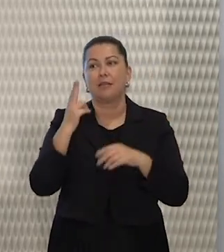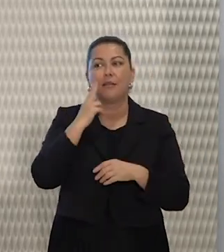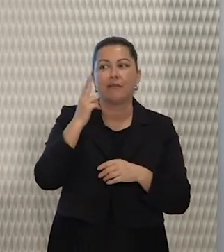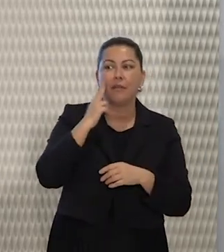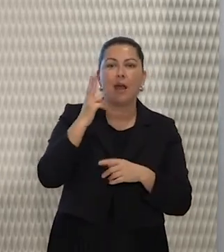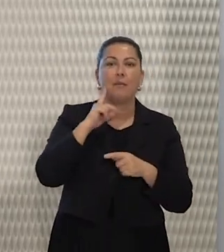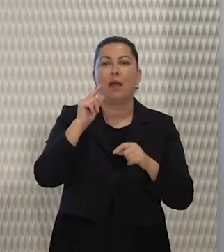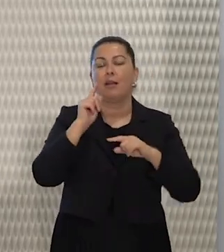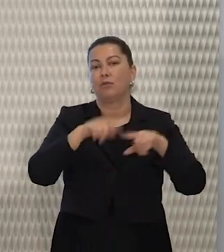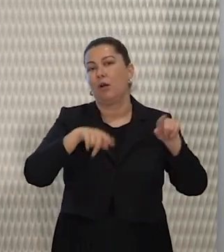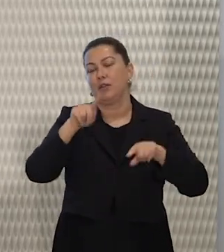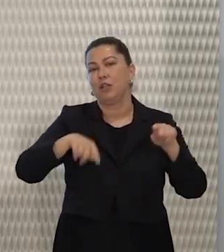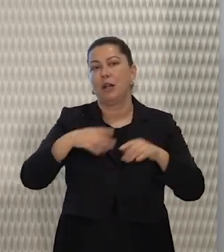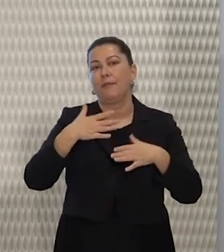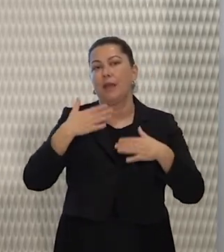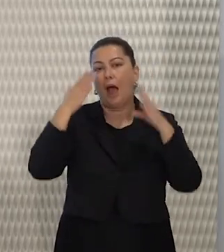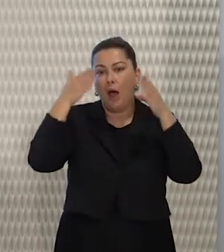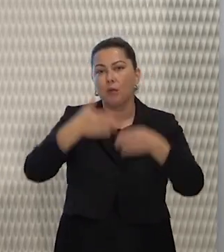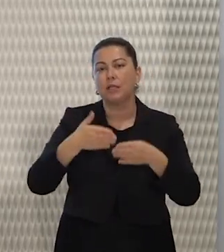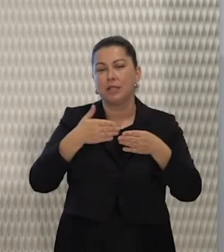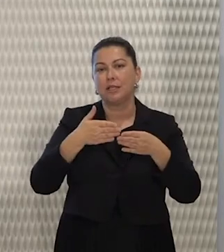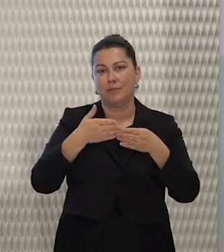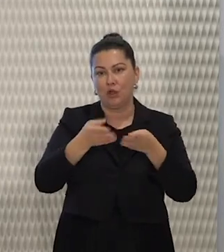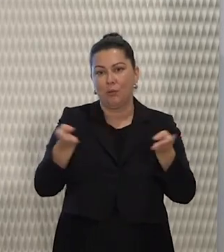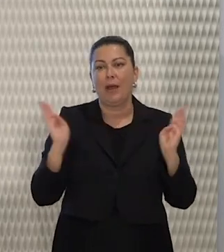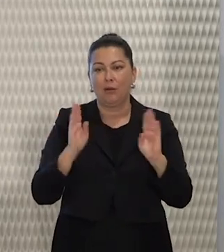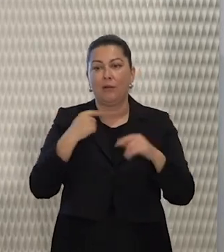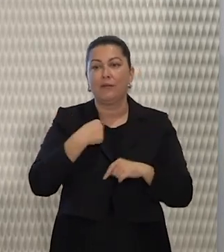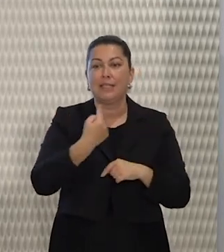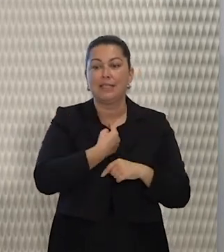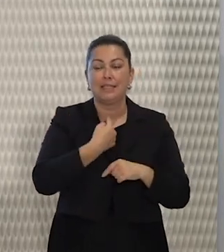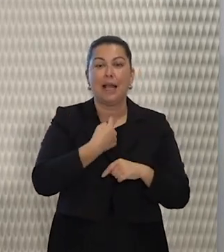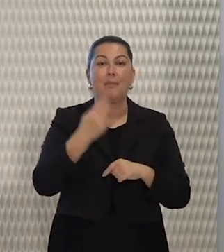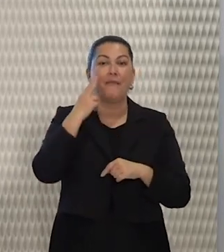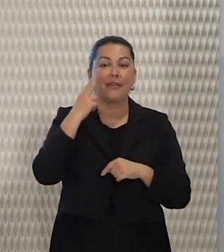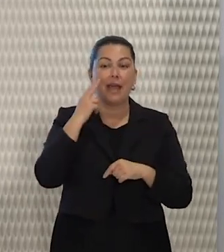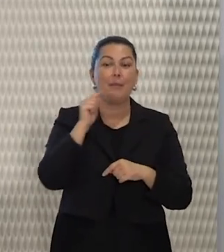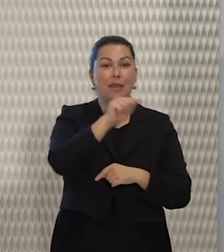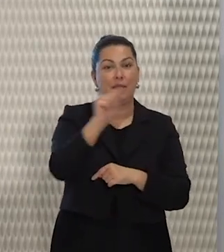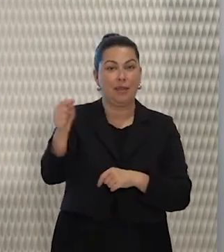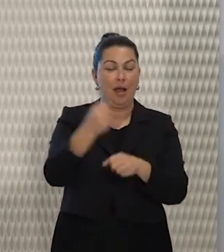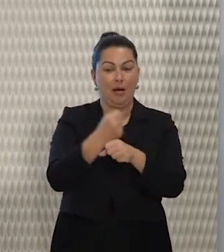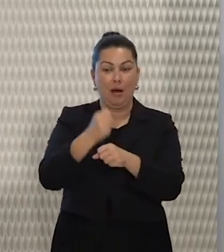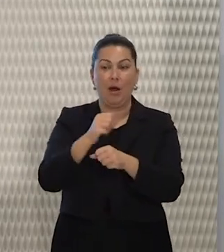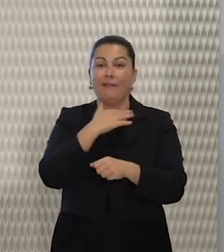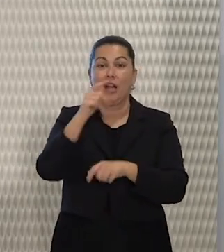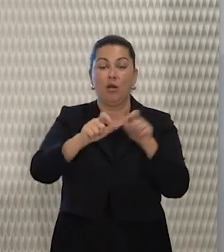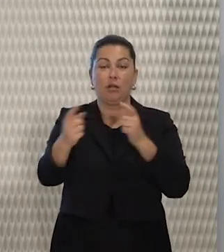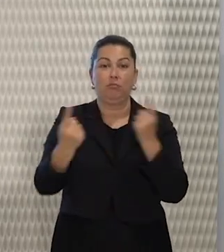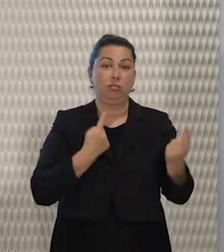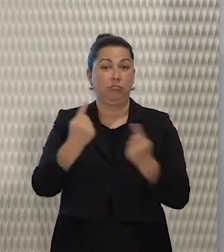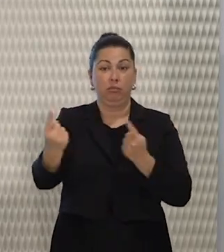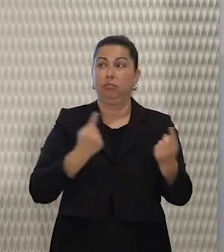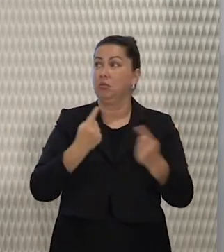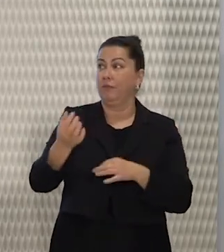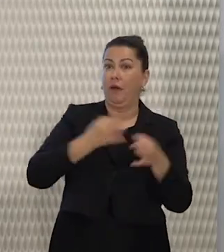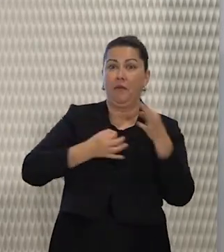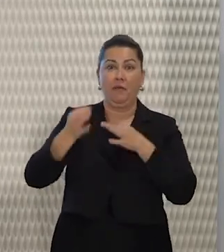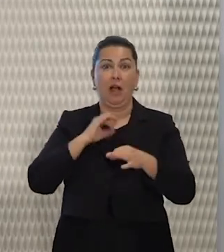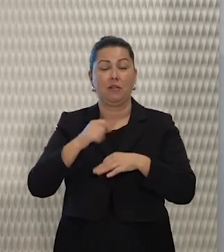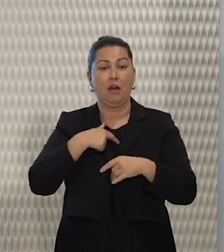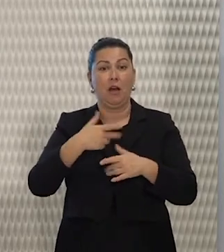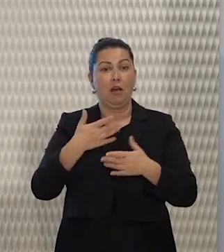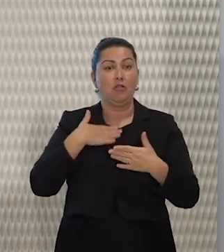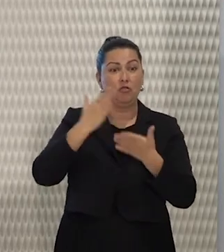und selber im Autismus-Spektrum. Und wenn ich selber in Firmen tätig war, sind da viele auf mich zugekommen und haben gesagt, okay, hast du